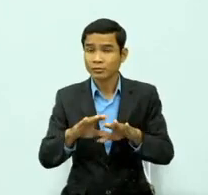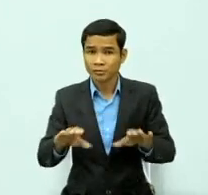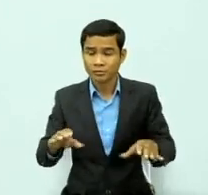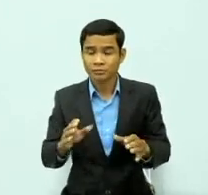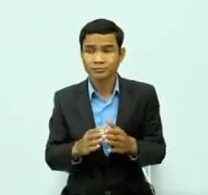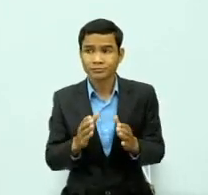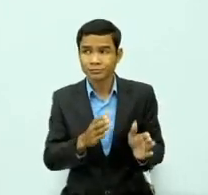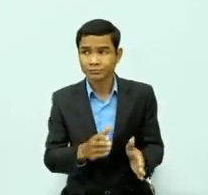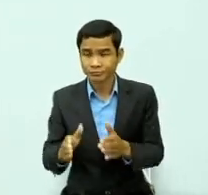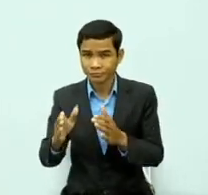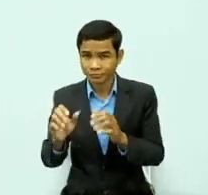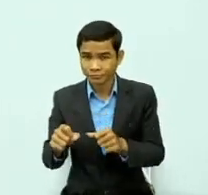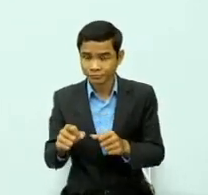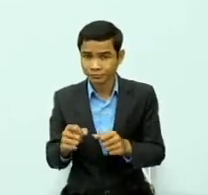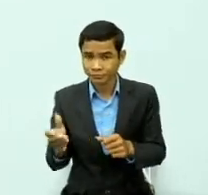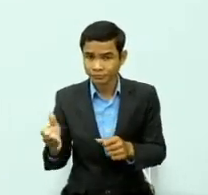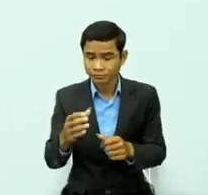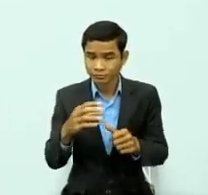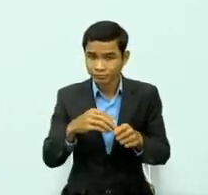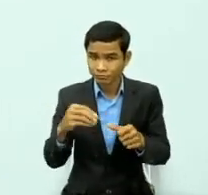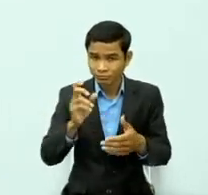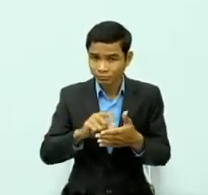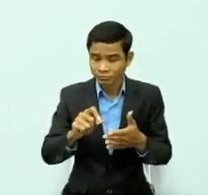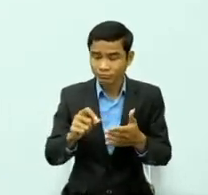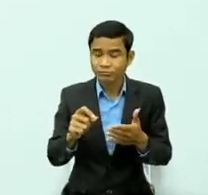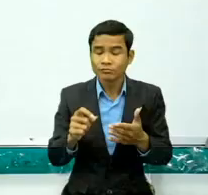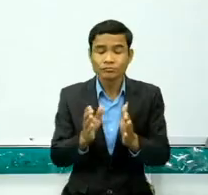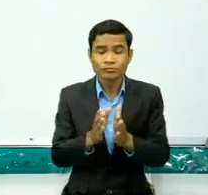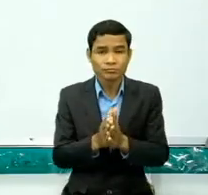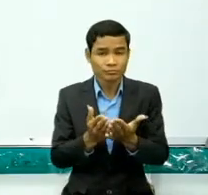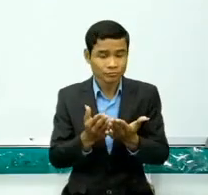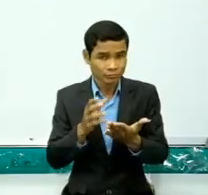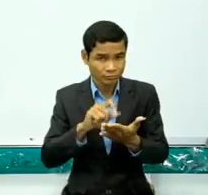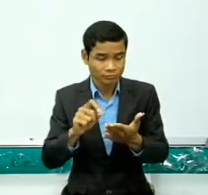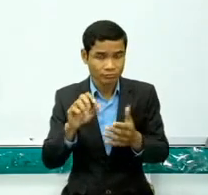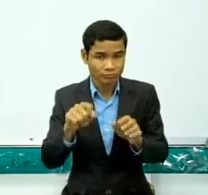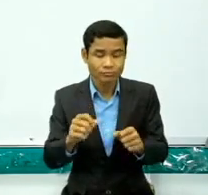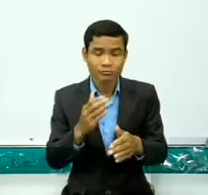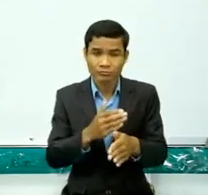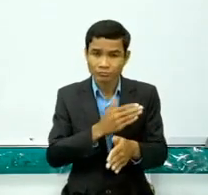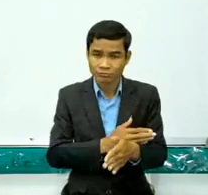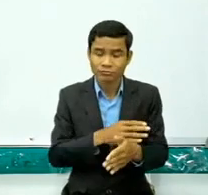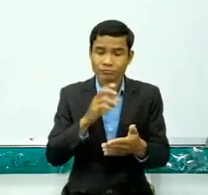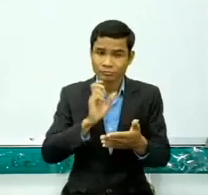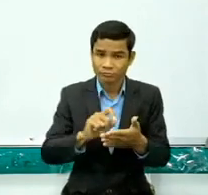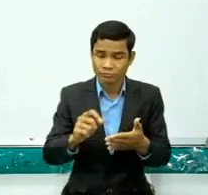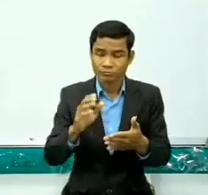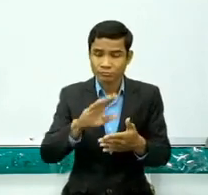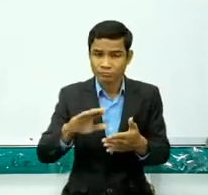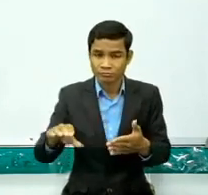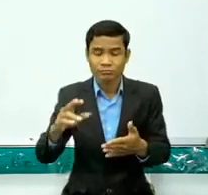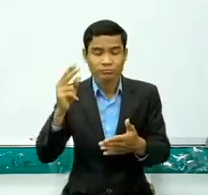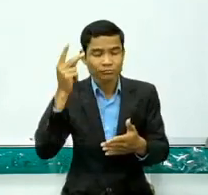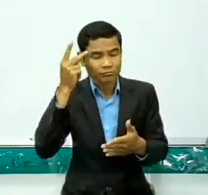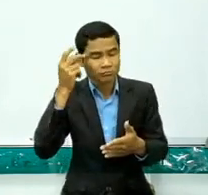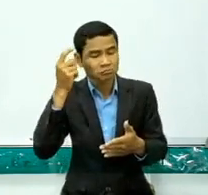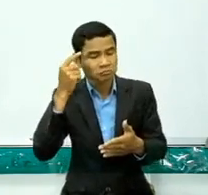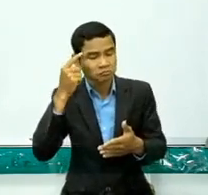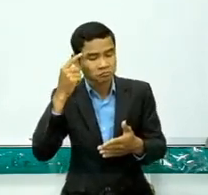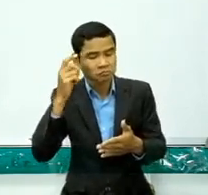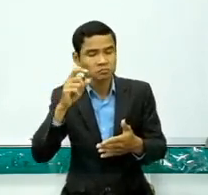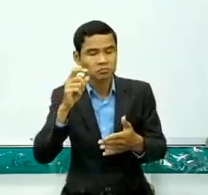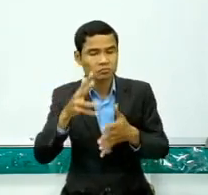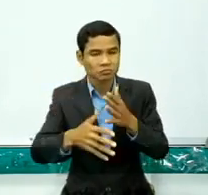ក្តារឈ្នួលនៃសូហ្វឺតដើម្បីសរសេរជាមួយអ្នកគ្រូណាអញ្ចឹងមុននឹងសរសេរកូនកូនត្រូវកឹតហើយនឹង